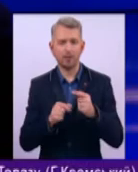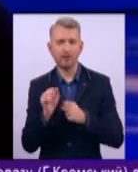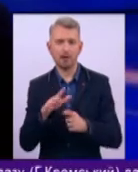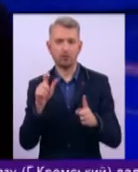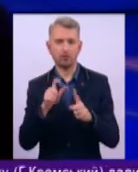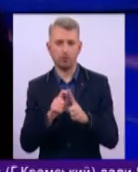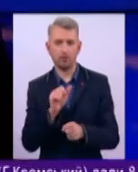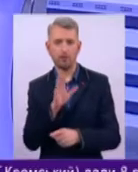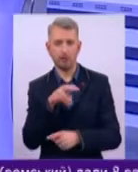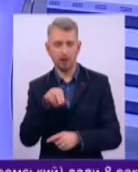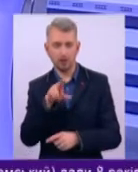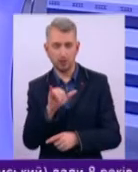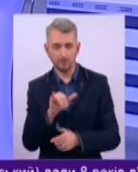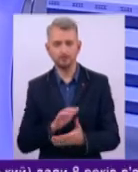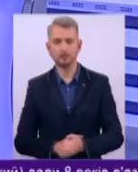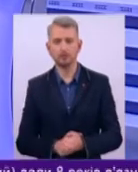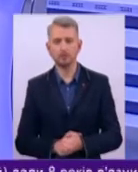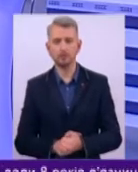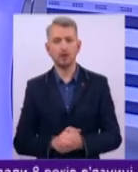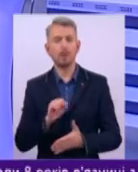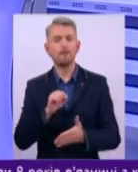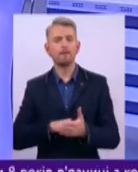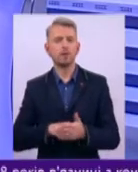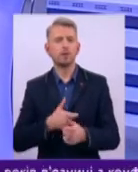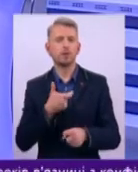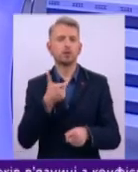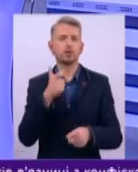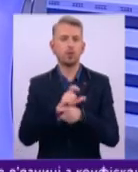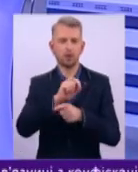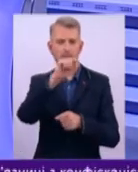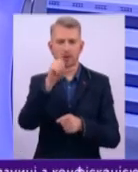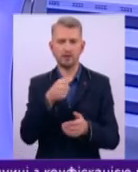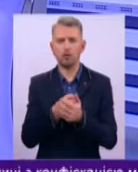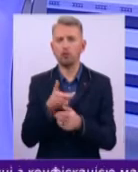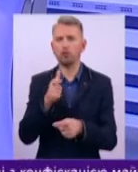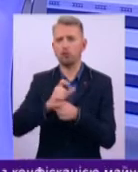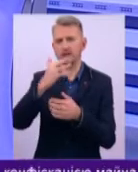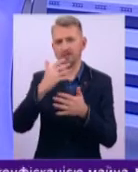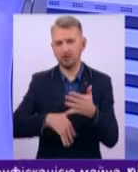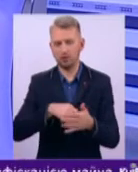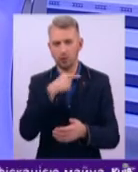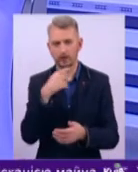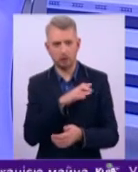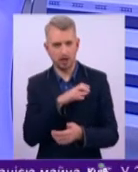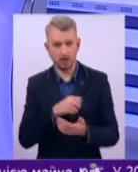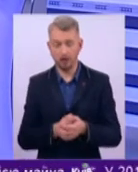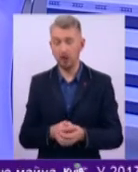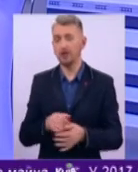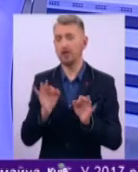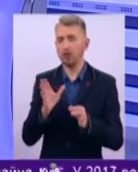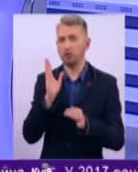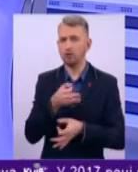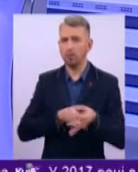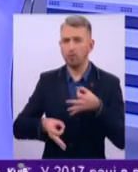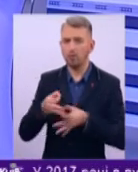своєму колезі Владиславу Красніцькому. Від супермісяця до суперсписку, напевно, да, тільки російських олігархів. Ну, звичайно, будемо